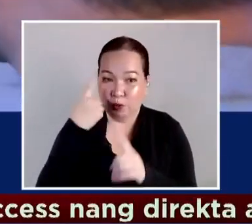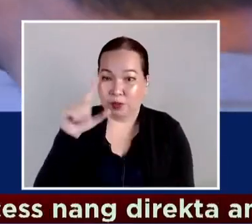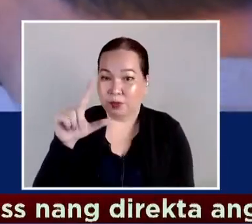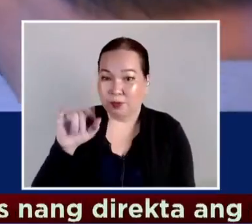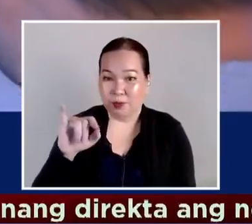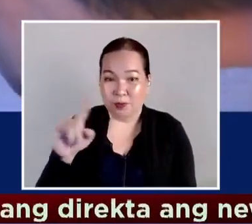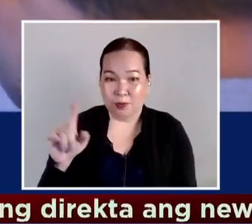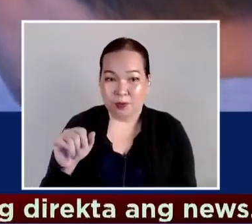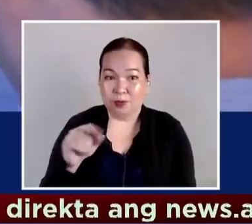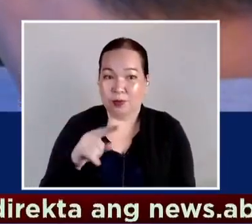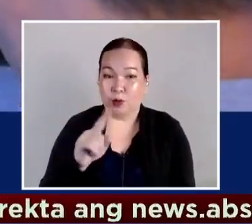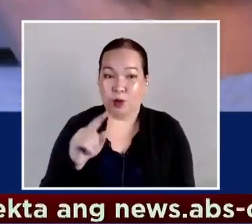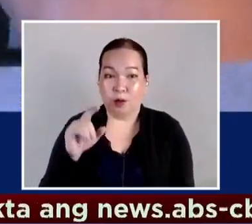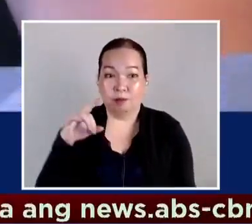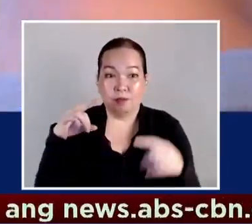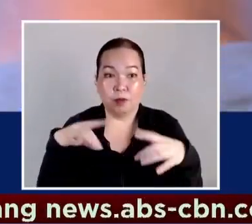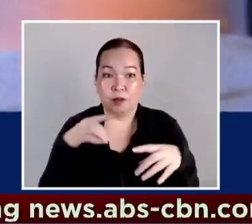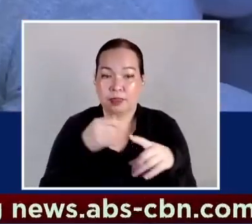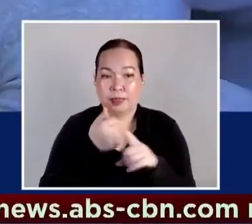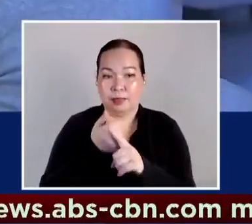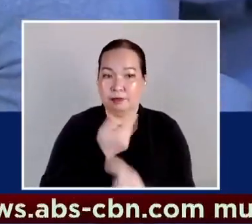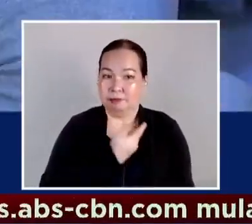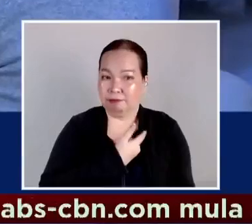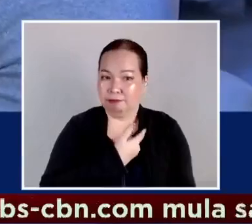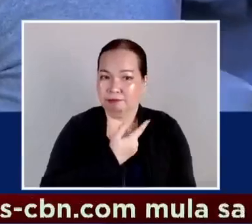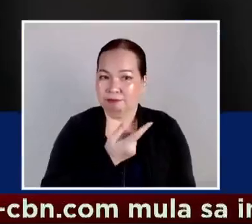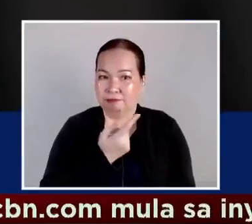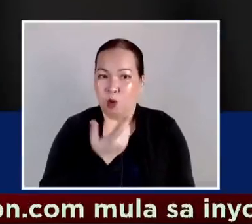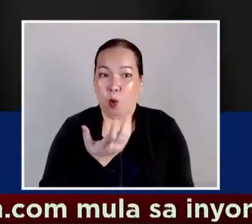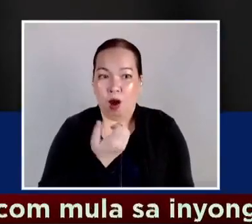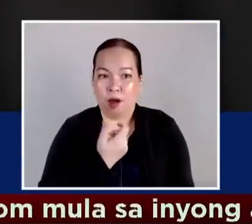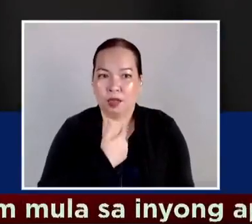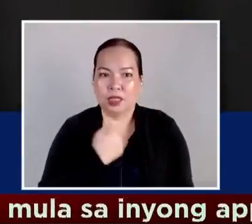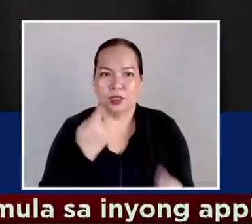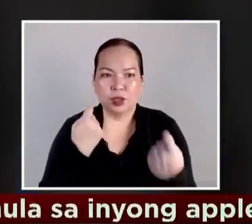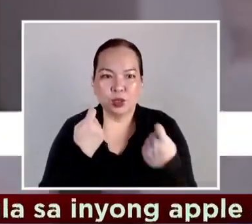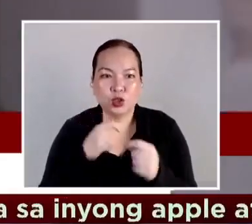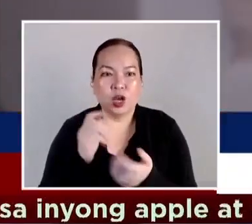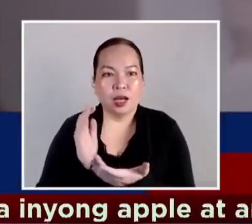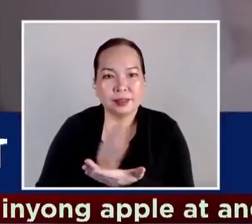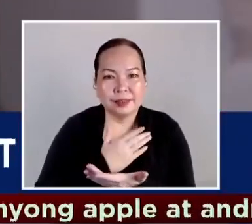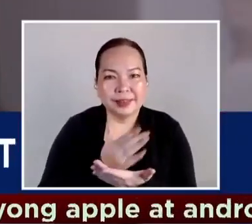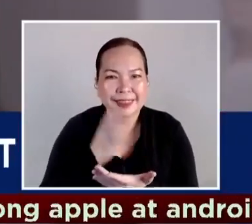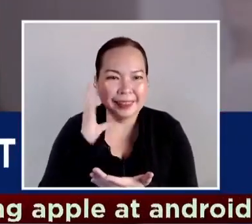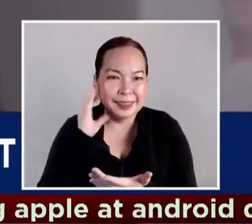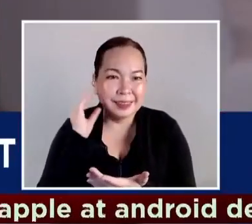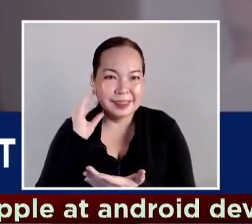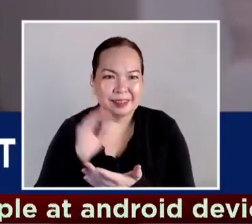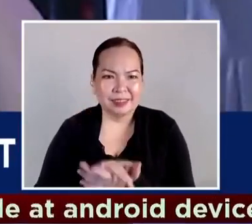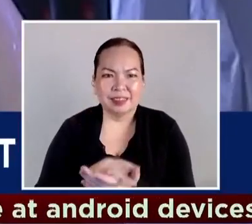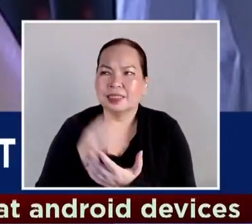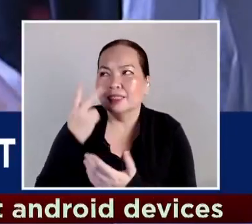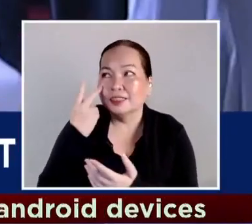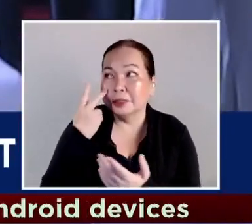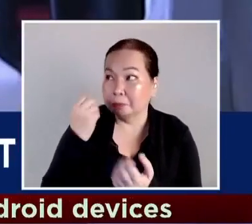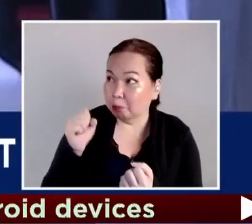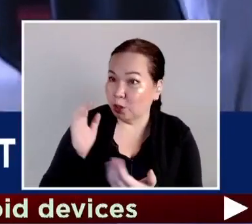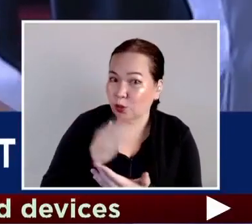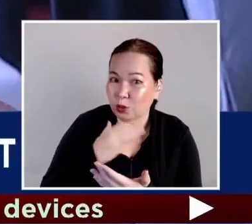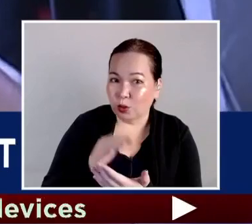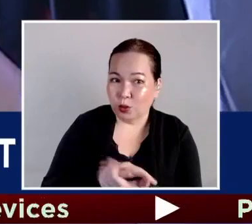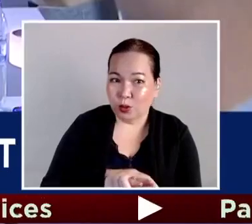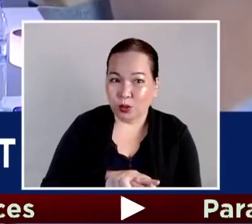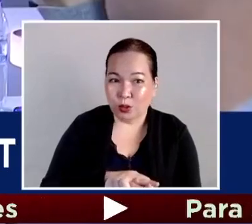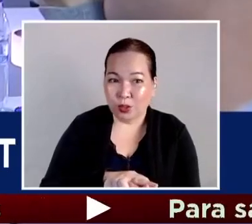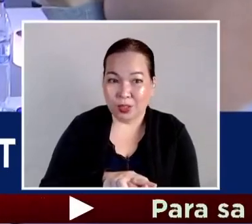si Liza ang nagpresenta na gusto niyang subukang maging recording artist. Let's just explore. Let's see what happens. Kailangan may sample